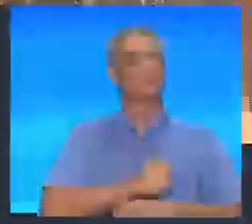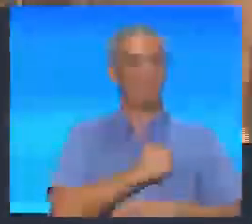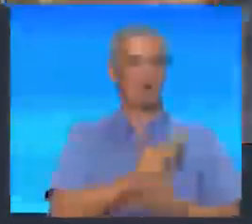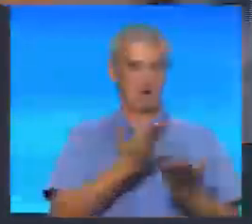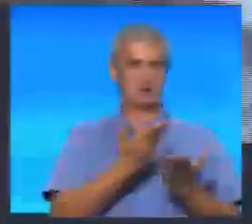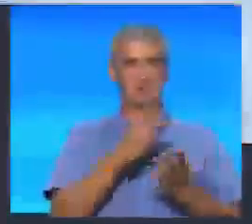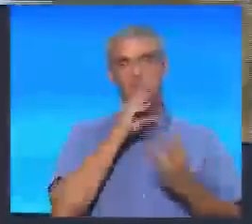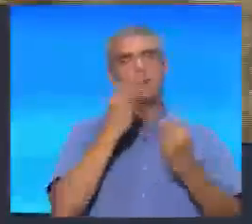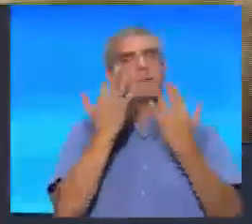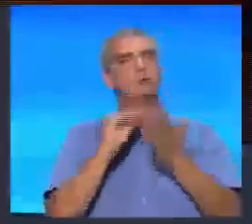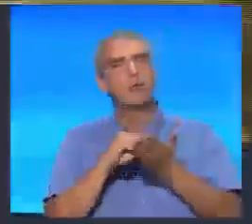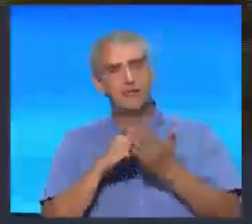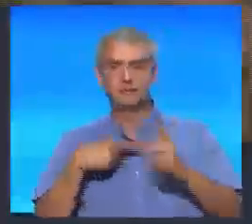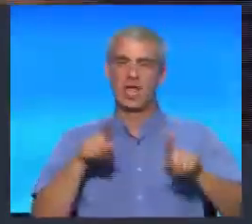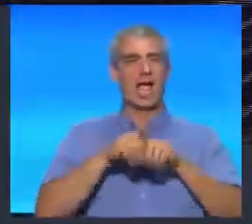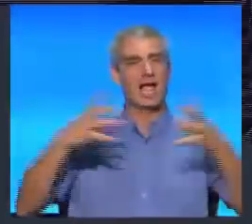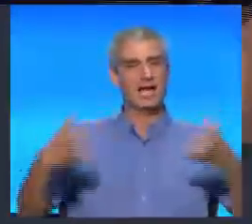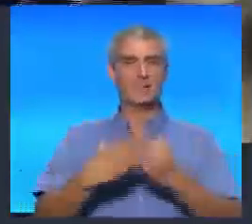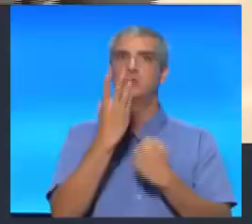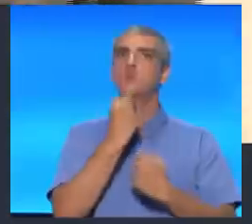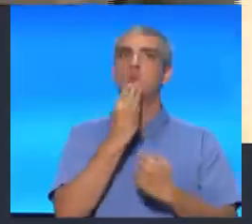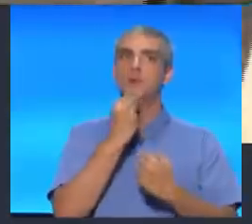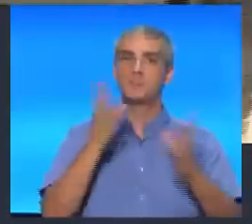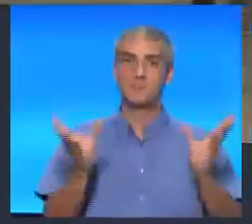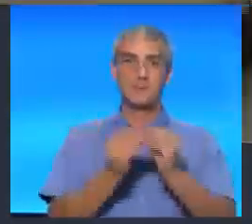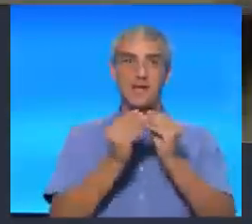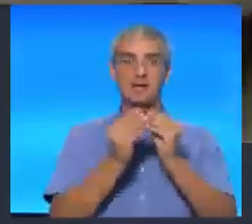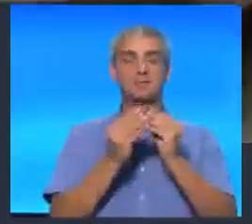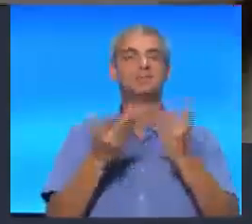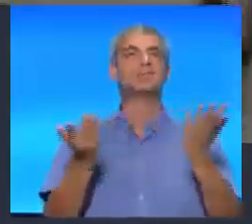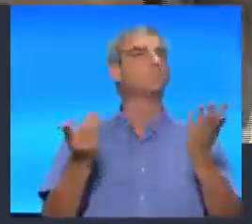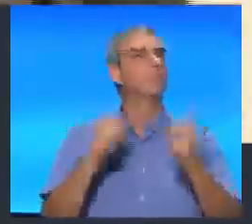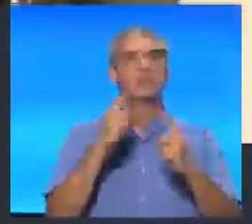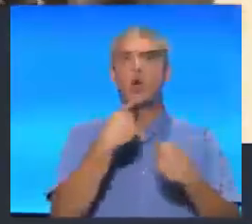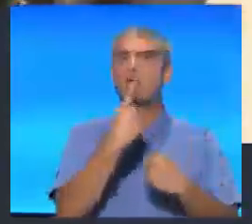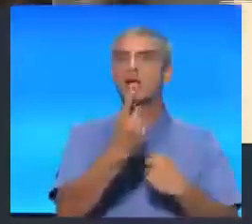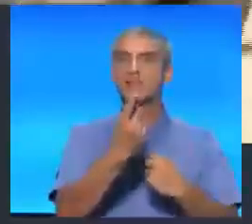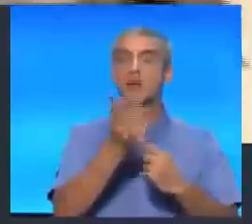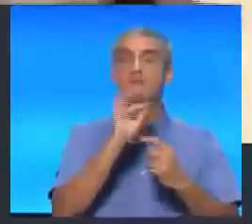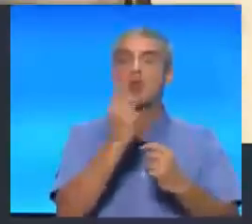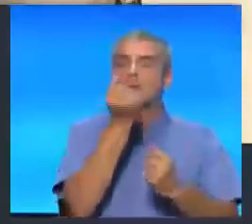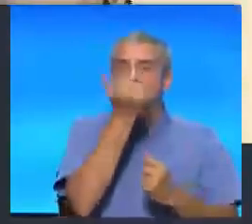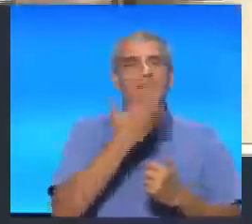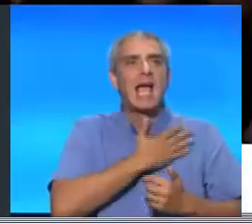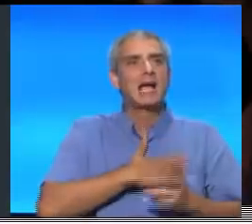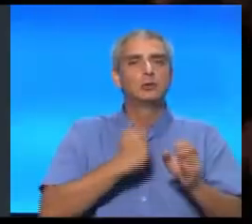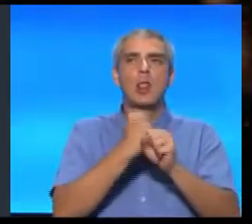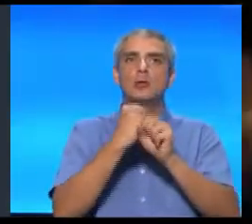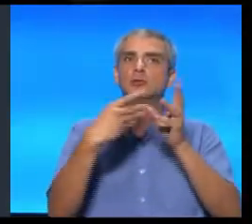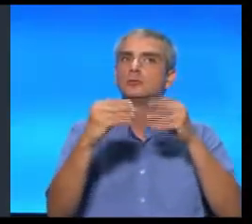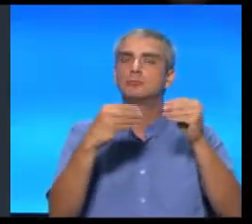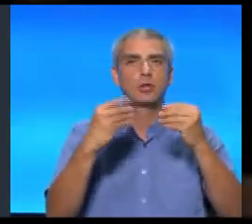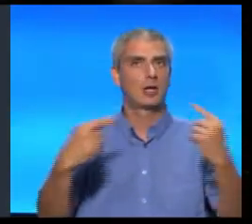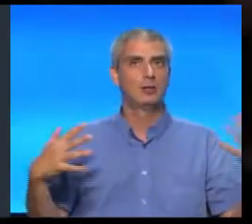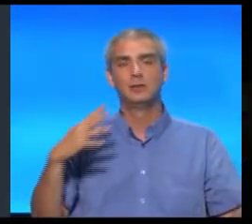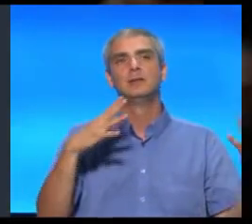חשבון נפש ושבט אחים יהודים גם יחד. כל עוד לא יביעו הצדדים אפילו שמץ של רצון לפשרה, מלחמת